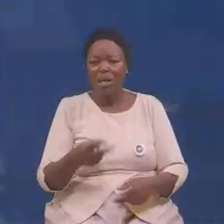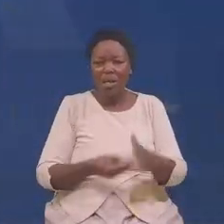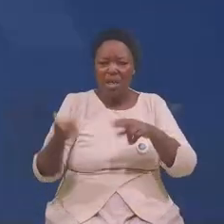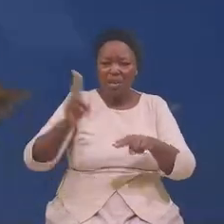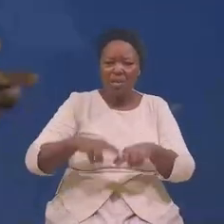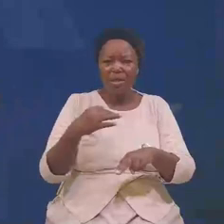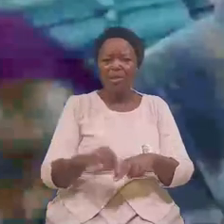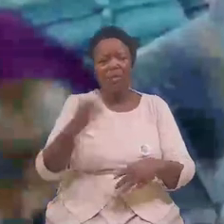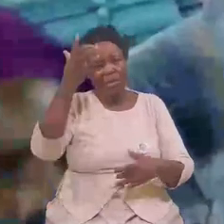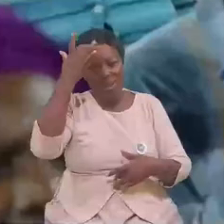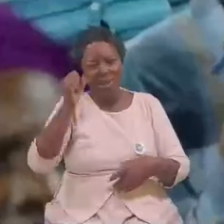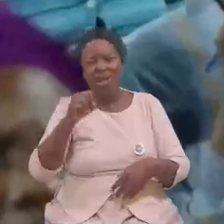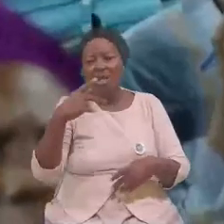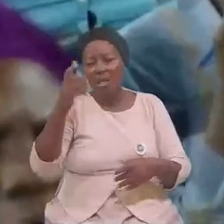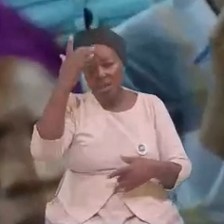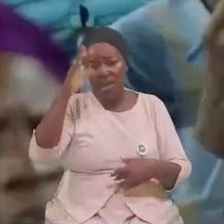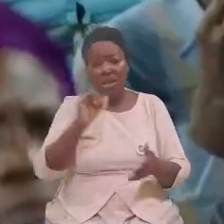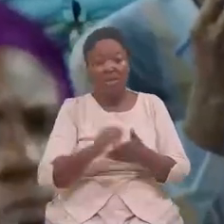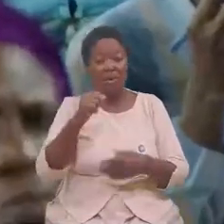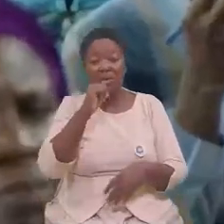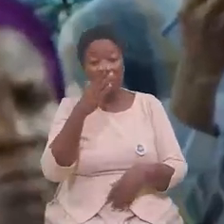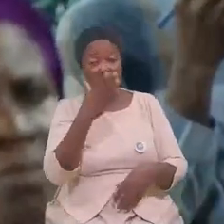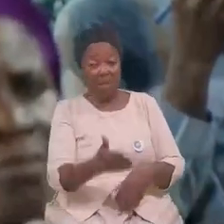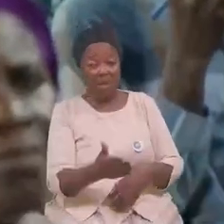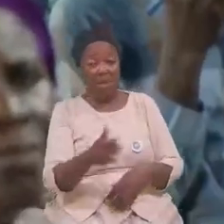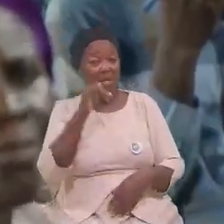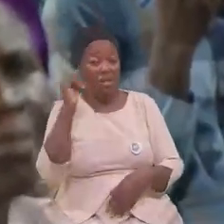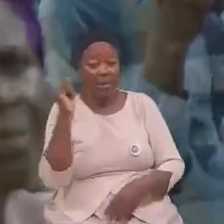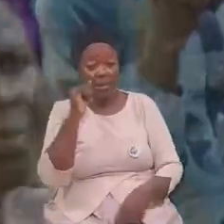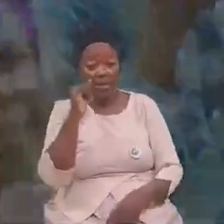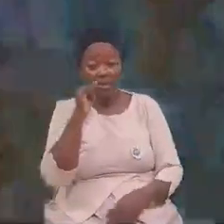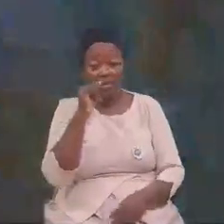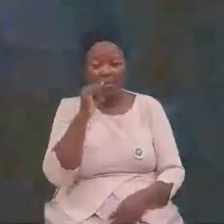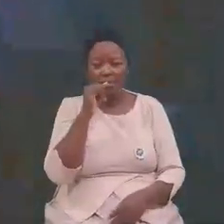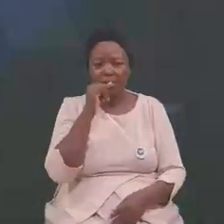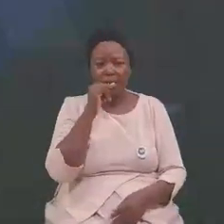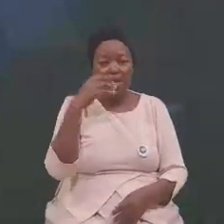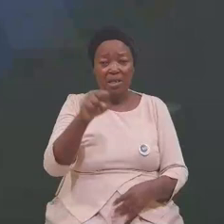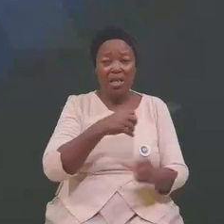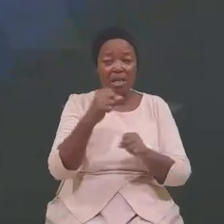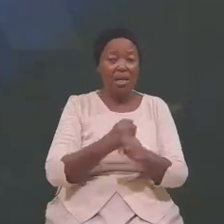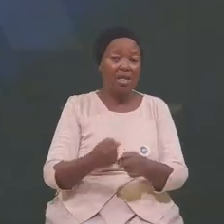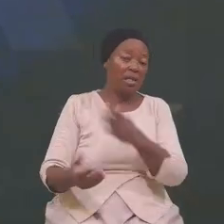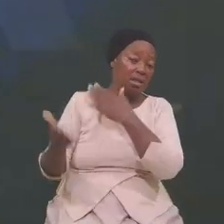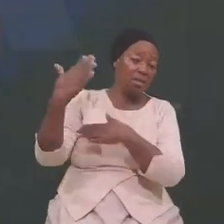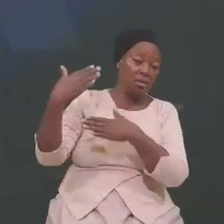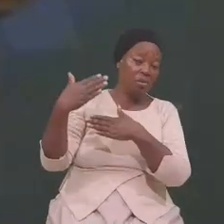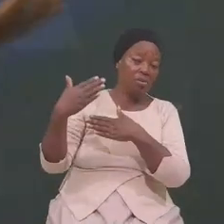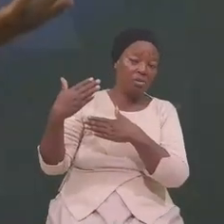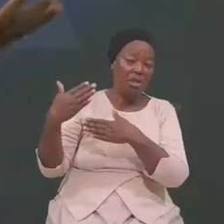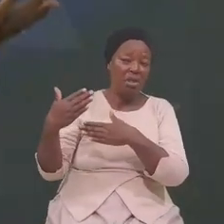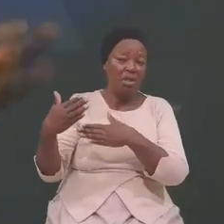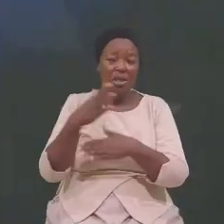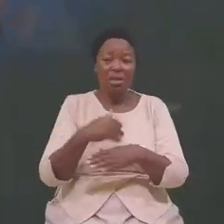Les maladies qui n'étaient pas là hier. Il y a 10 ans de cela, il y a une décennie, il y a un siècle